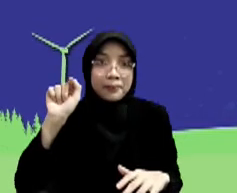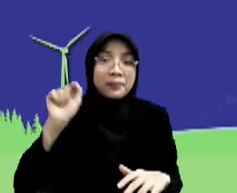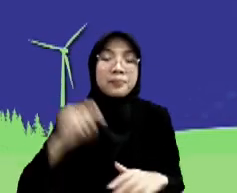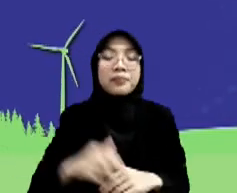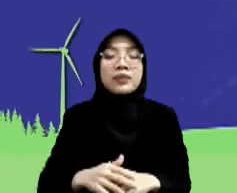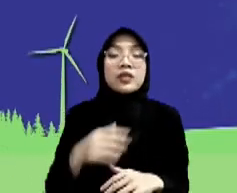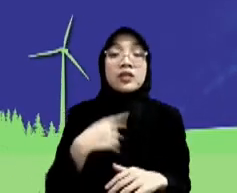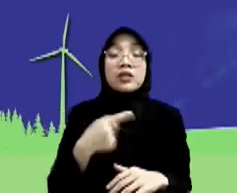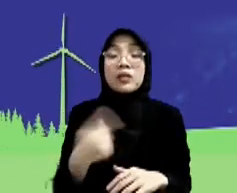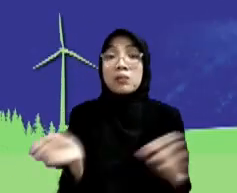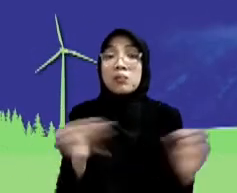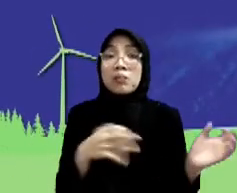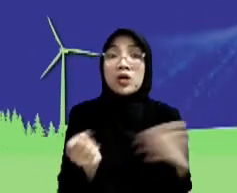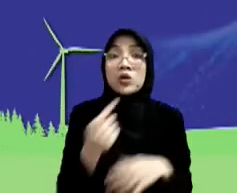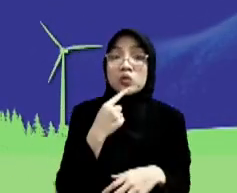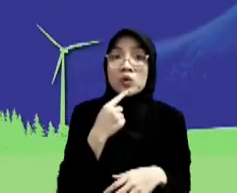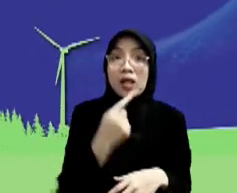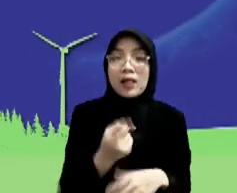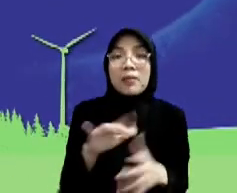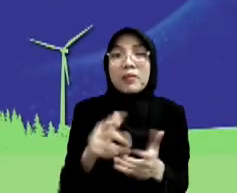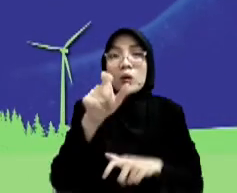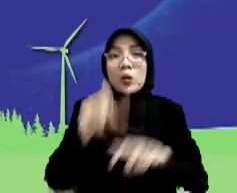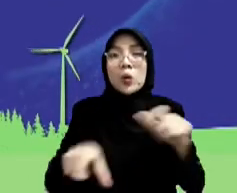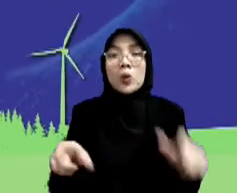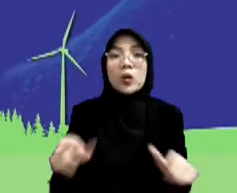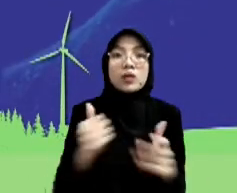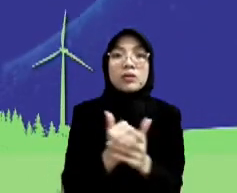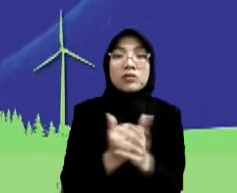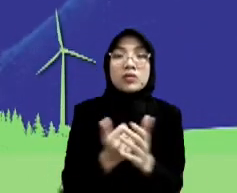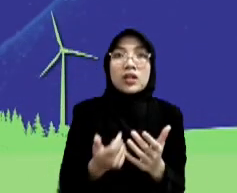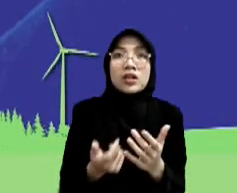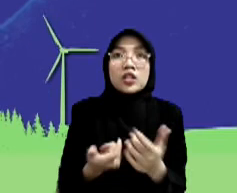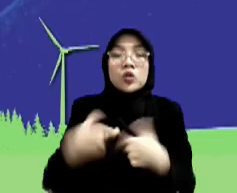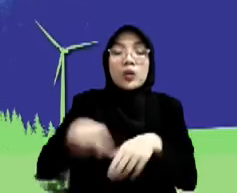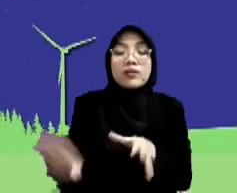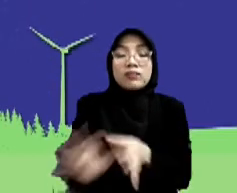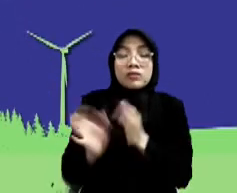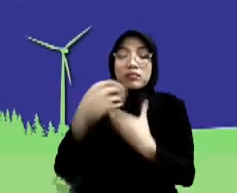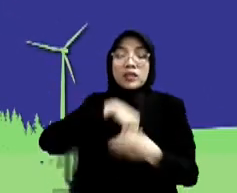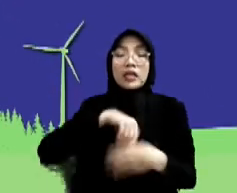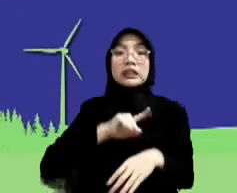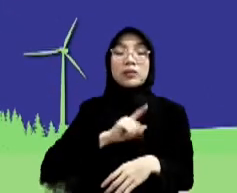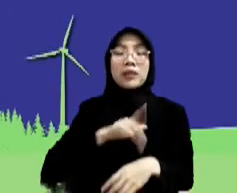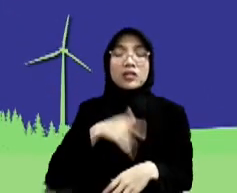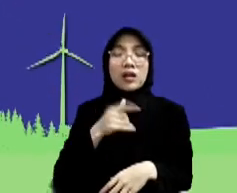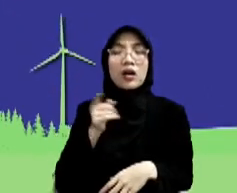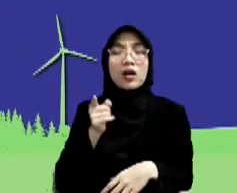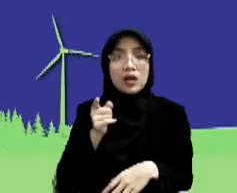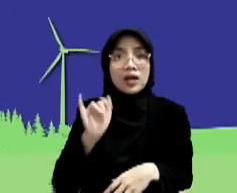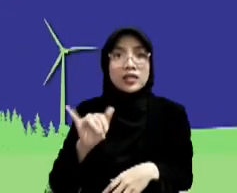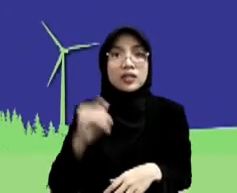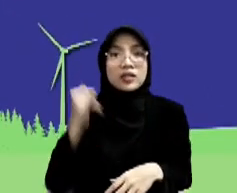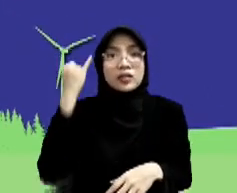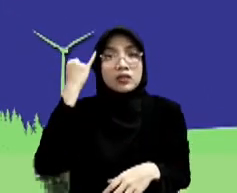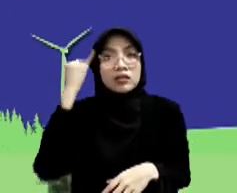talk about talk about it Di mana orang itu akhirnya will relate to themselves otherwise mereka akan merasa Oh that's too scientific for